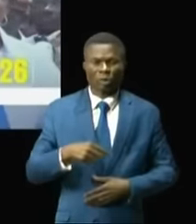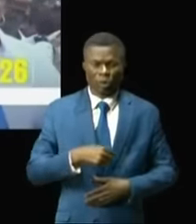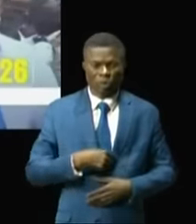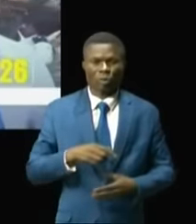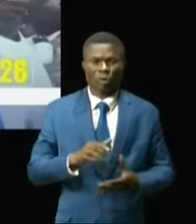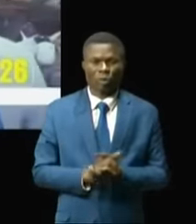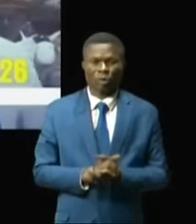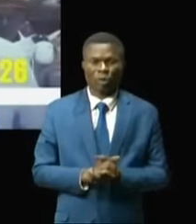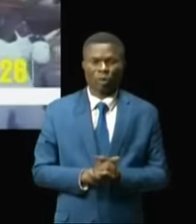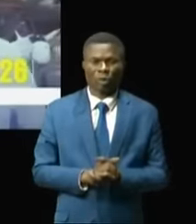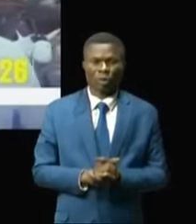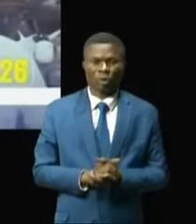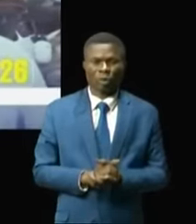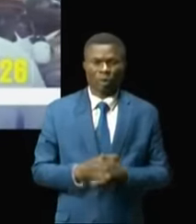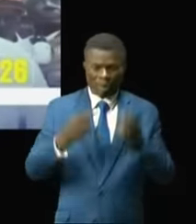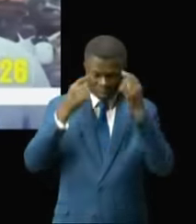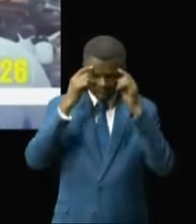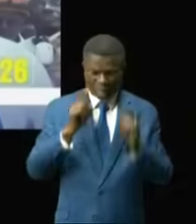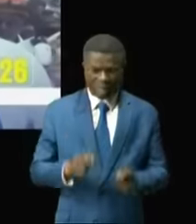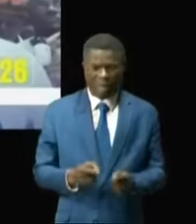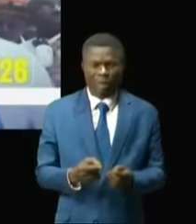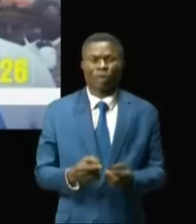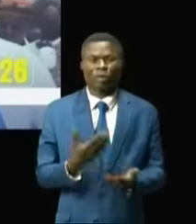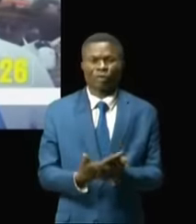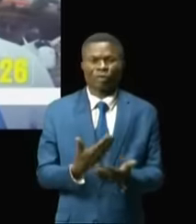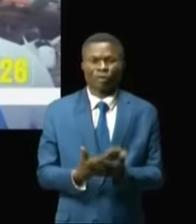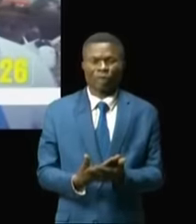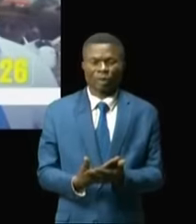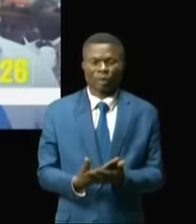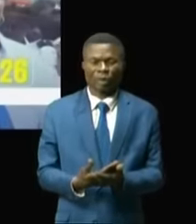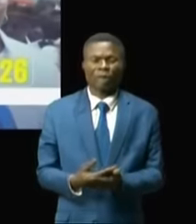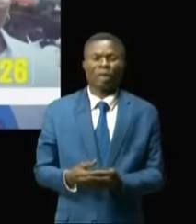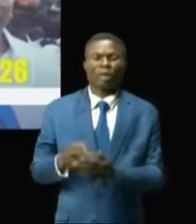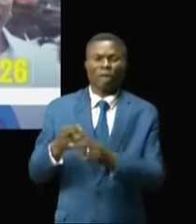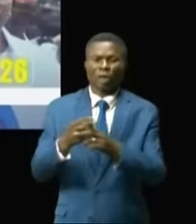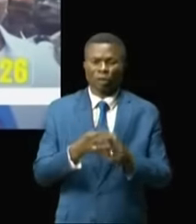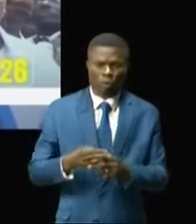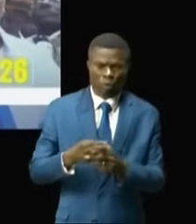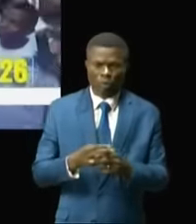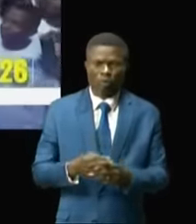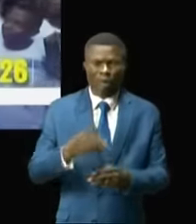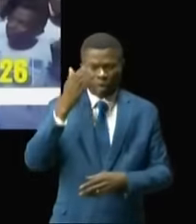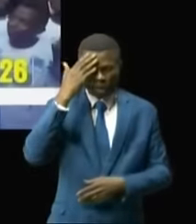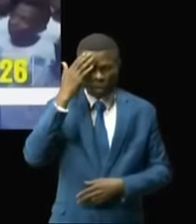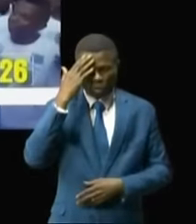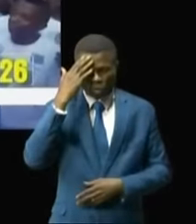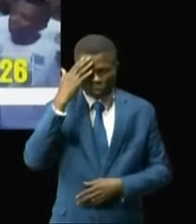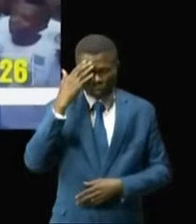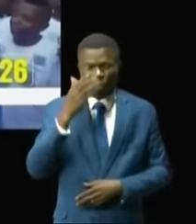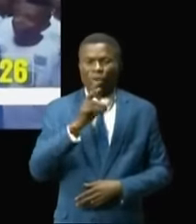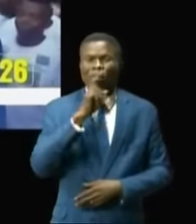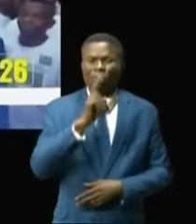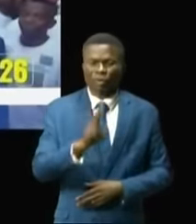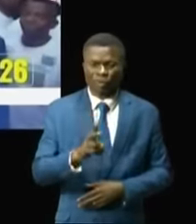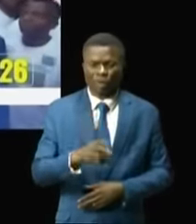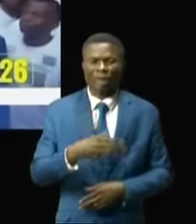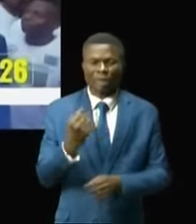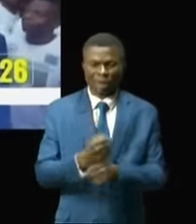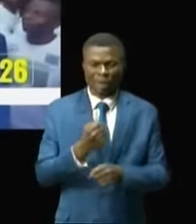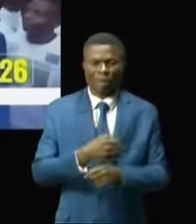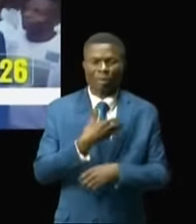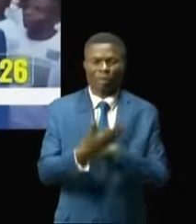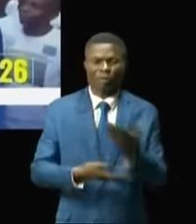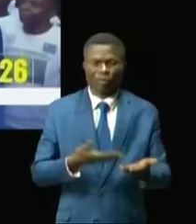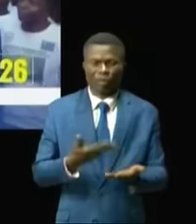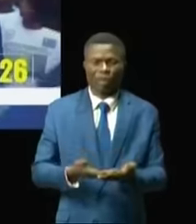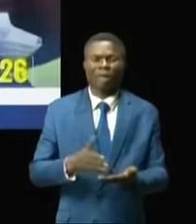pris donc la mesure de la chose pour venir superviser et s'assurer de l'effectivité de la réalisation des